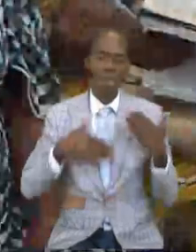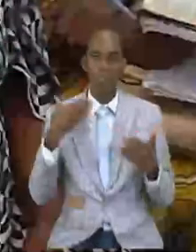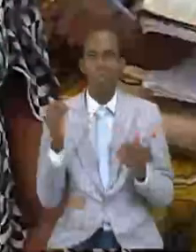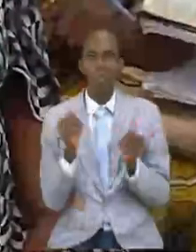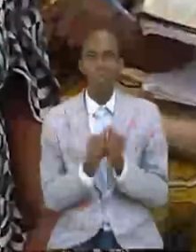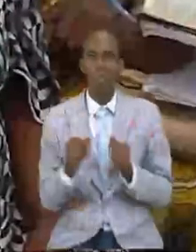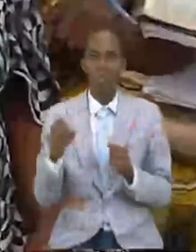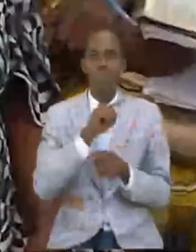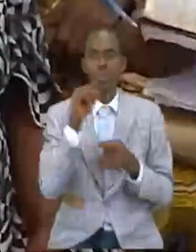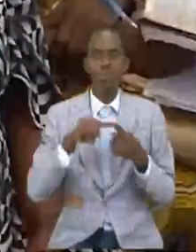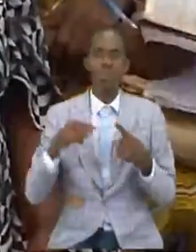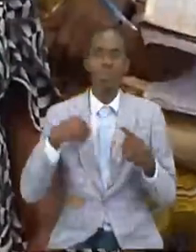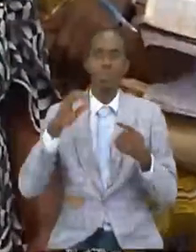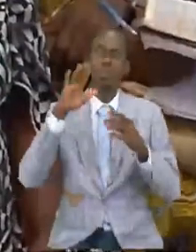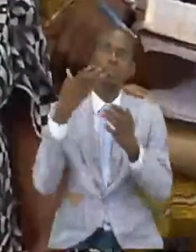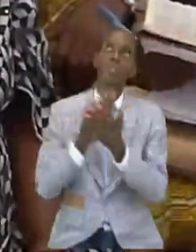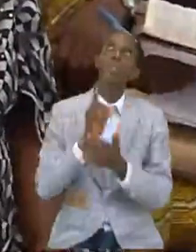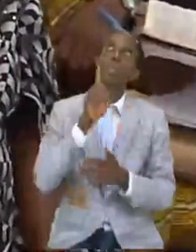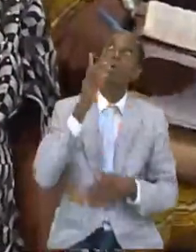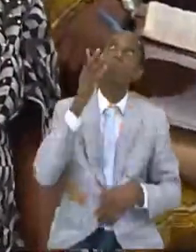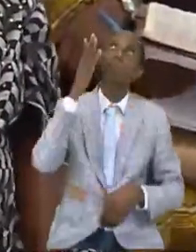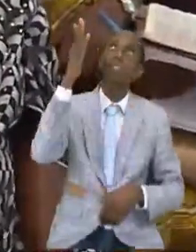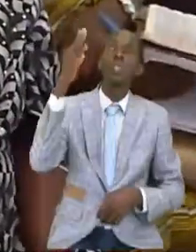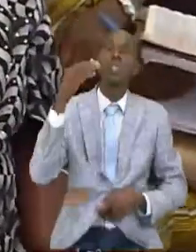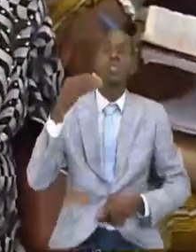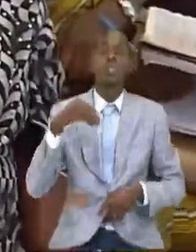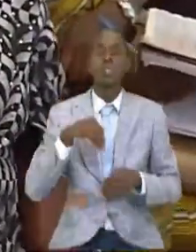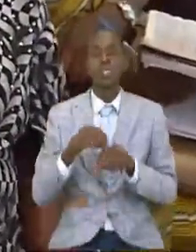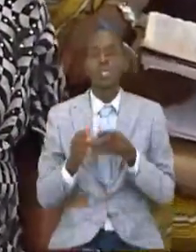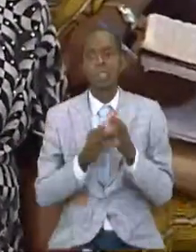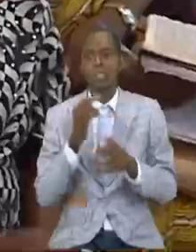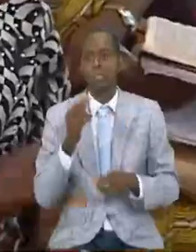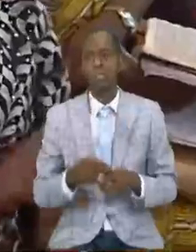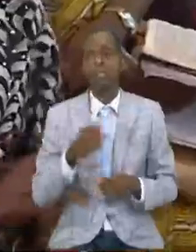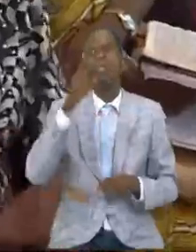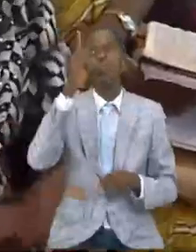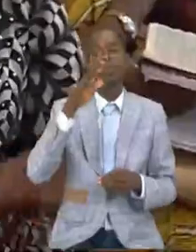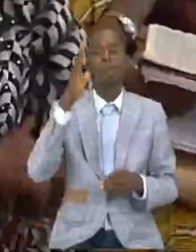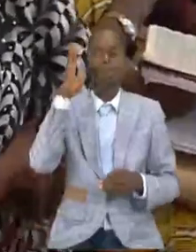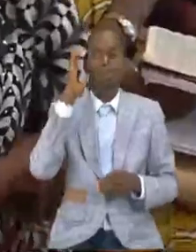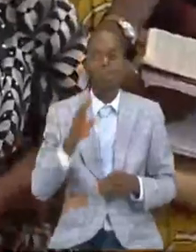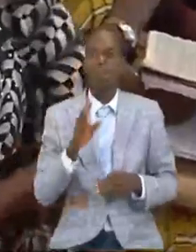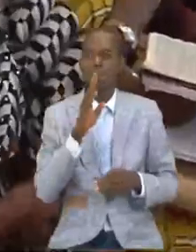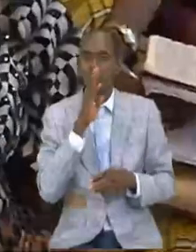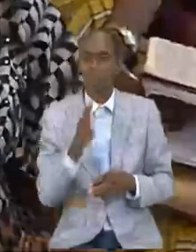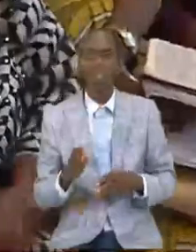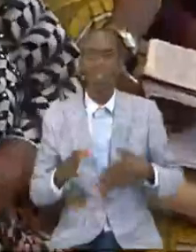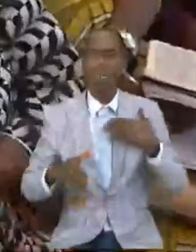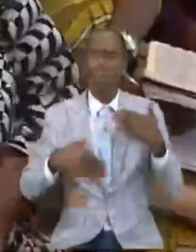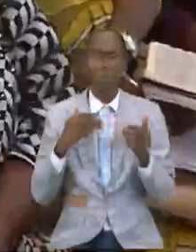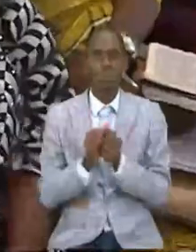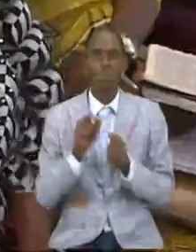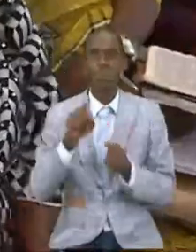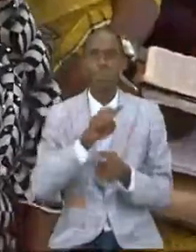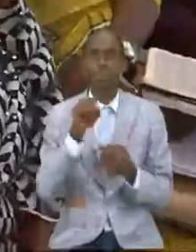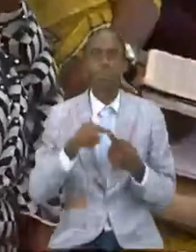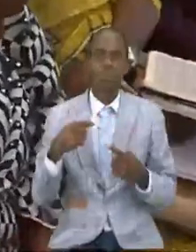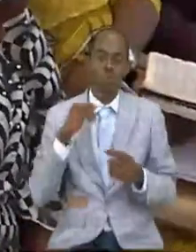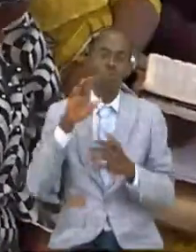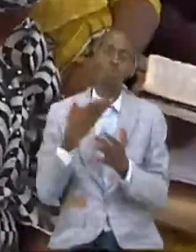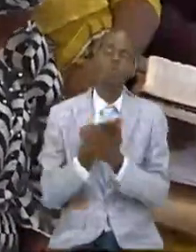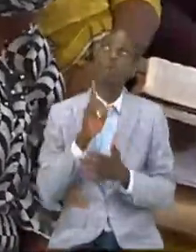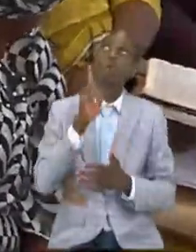Je vais me réjouir de vous arriver au ciel. Dieu va se réjouir de vous arriver à l'autre